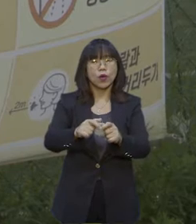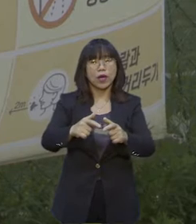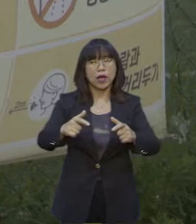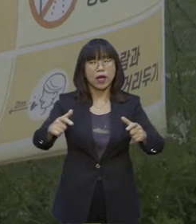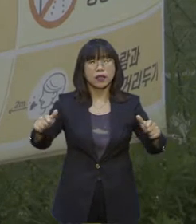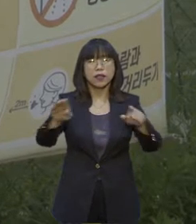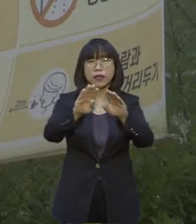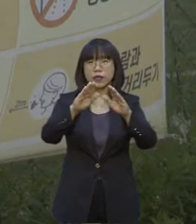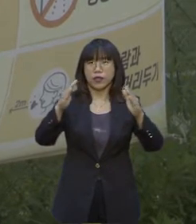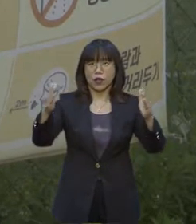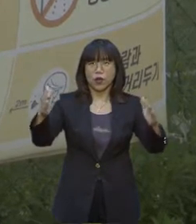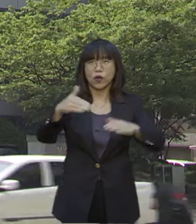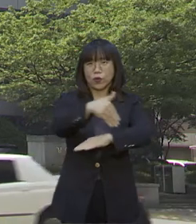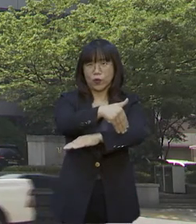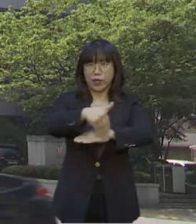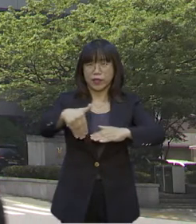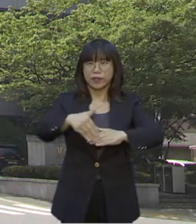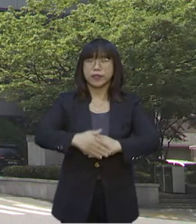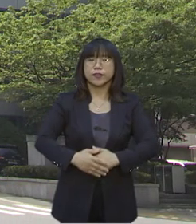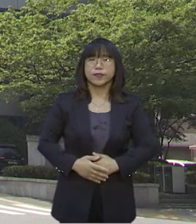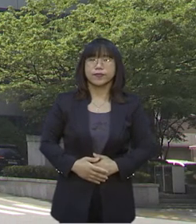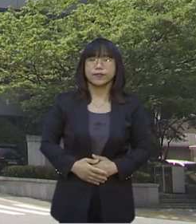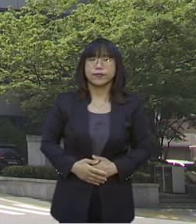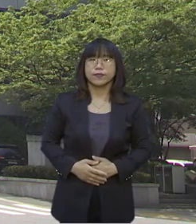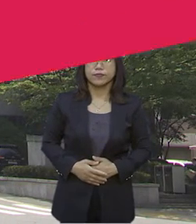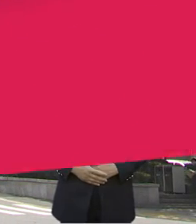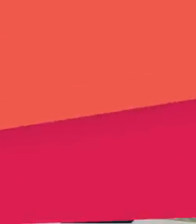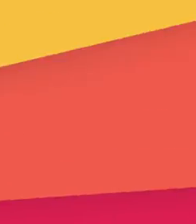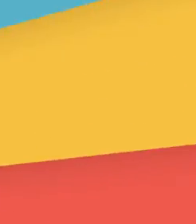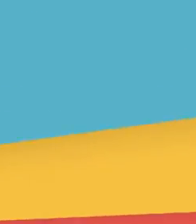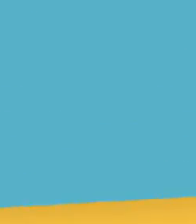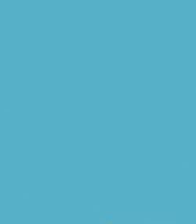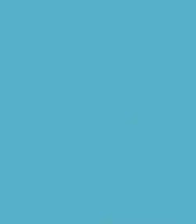여부를 추가적으로 검토해 나갈 계획입니다.